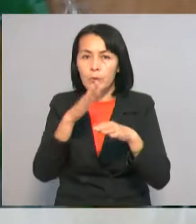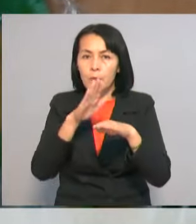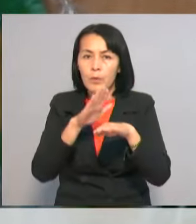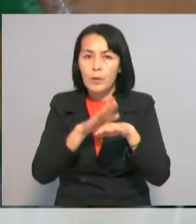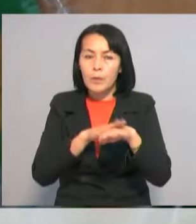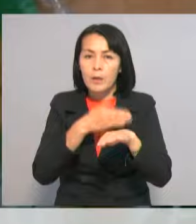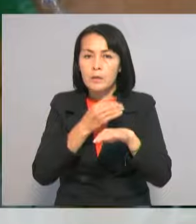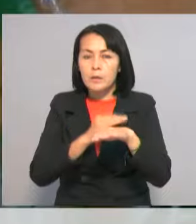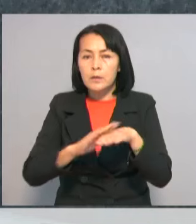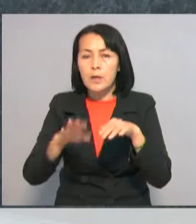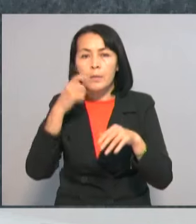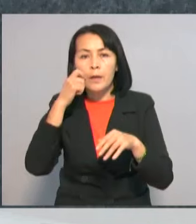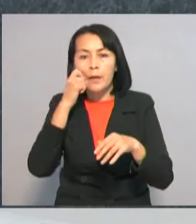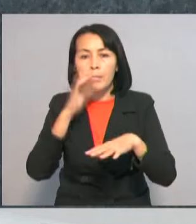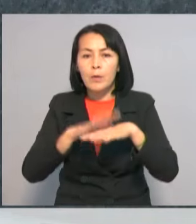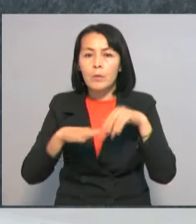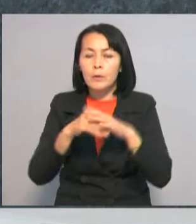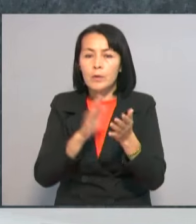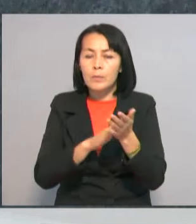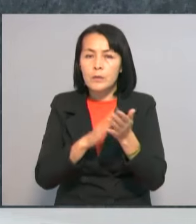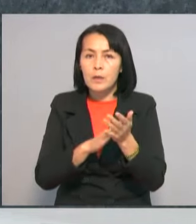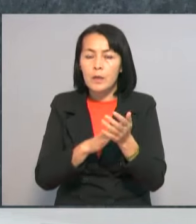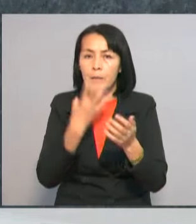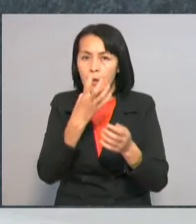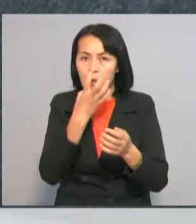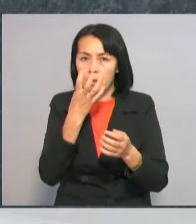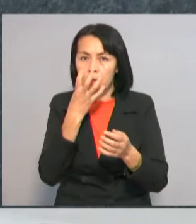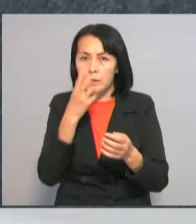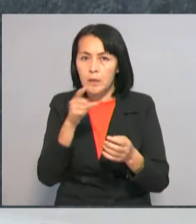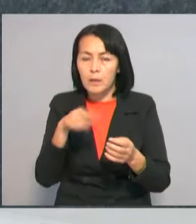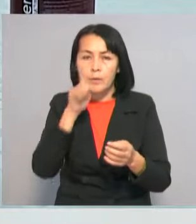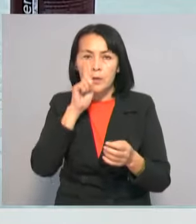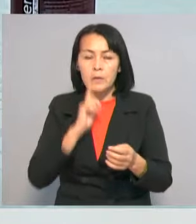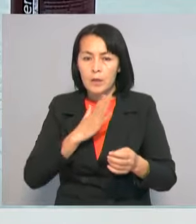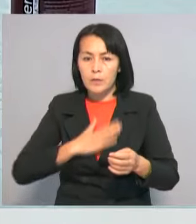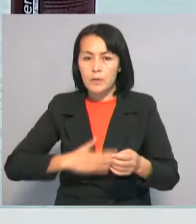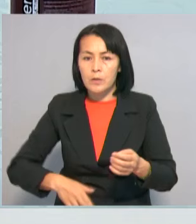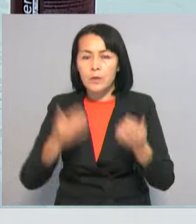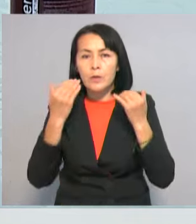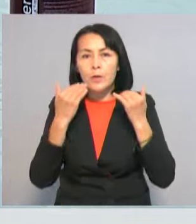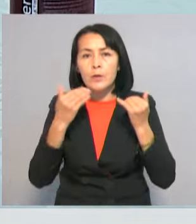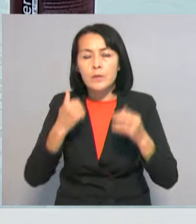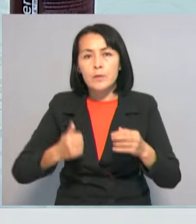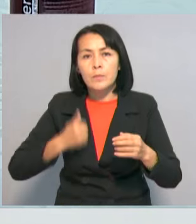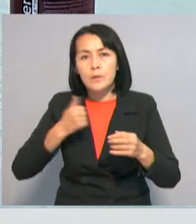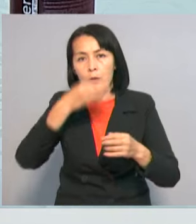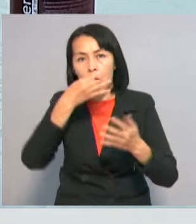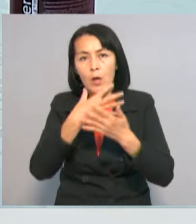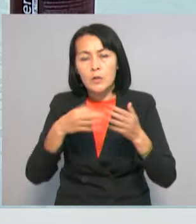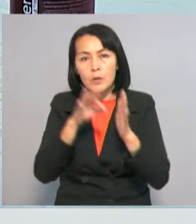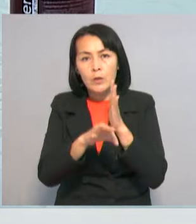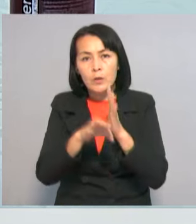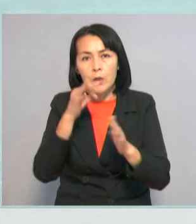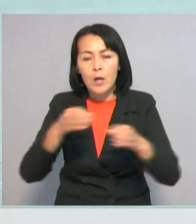жағып, аяқ қолыма жағып, сондай қыздырып адамды жайлы сездіреді. Просустав белсенді қоспасы мұқият